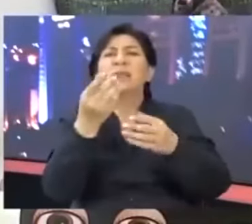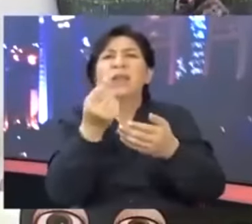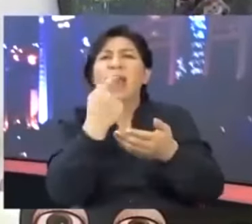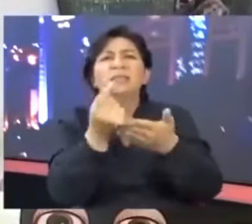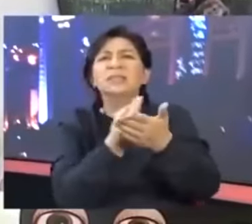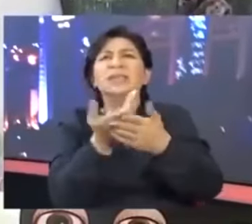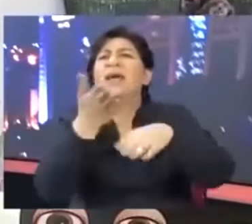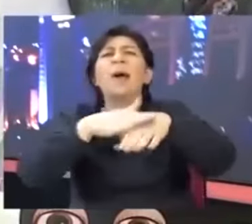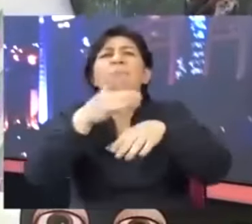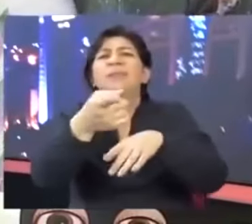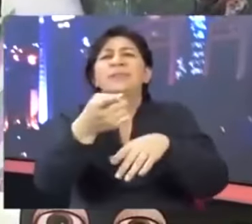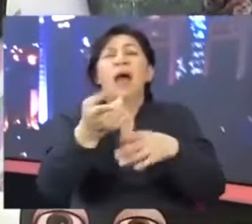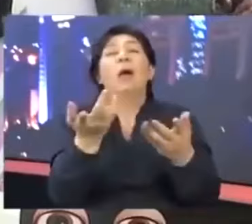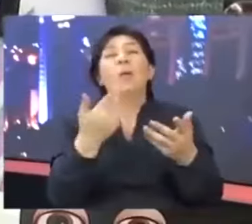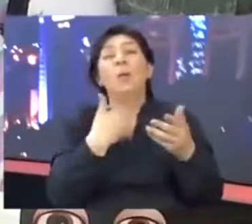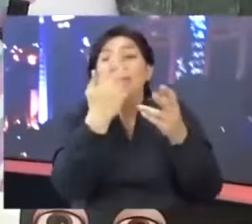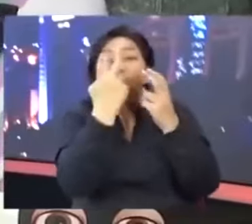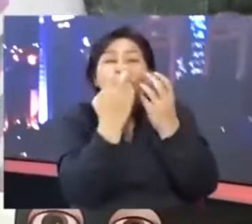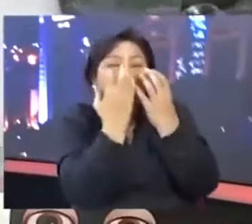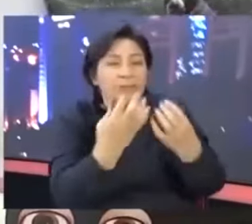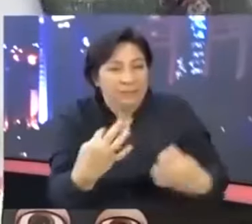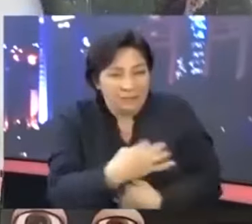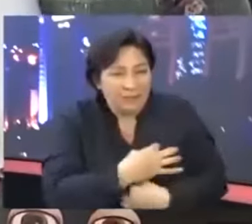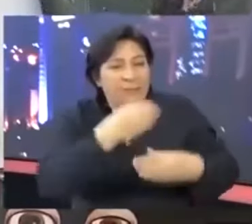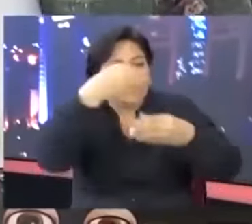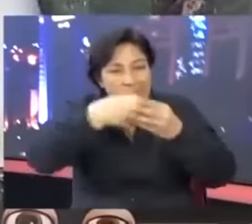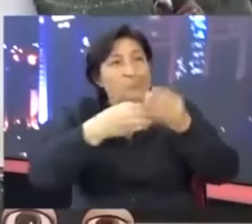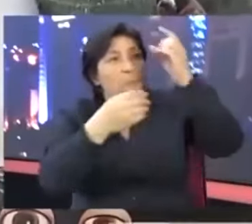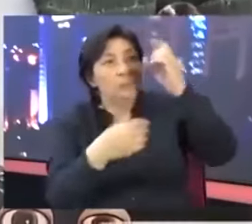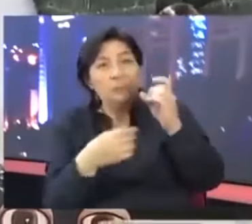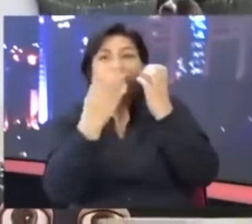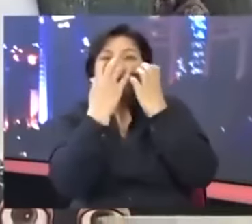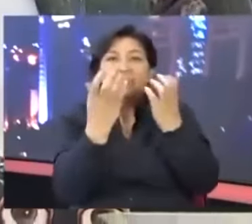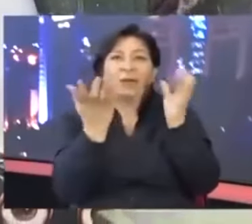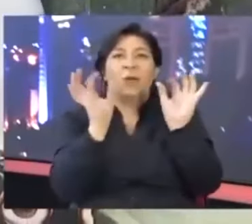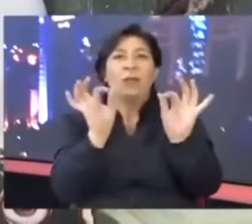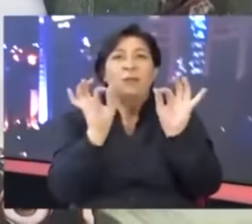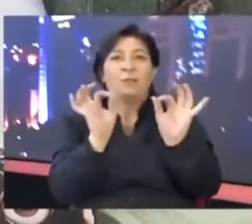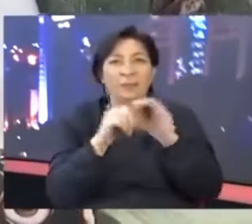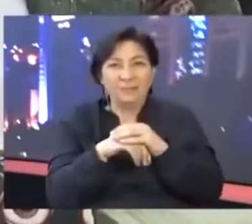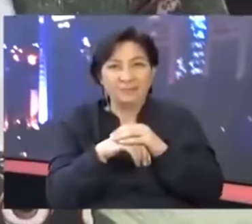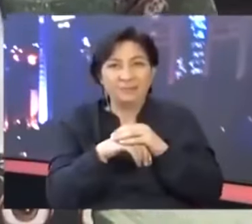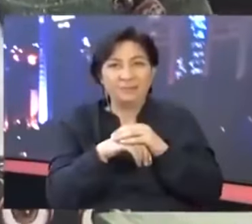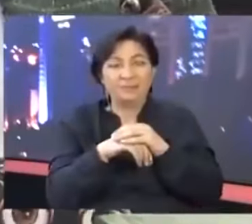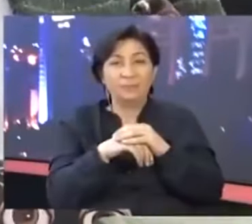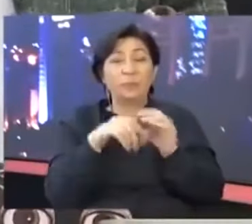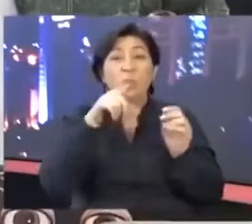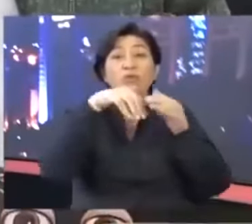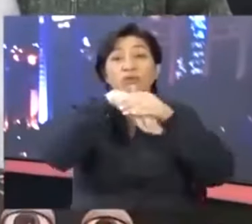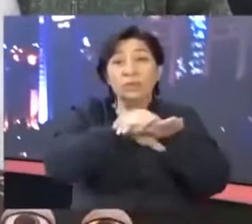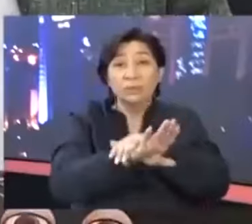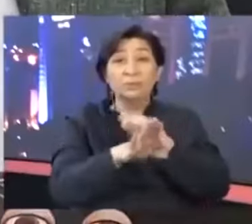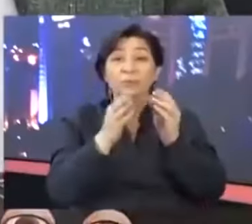yaptın işte ona gerekli bütün K suim bir yere de koydum onu